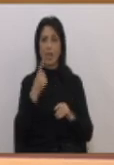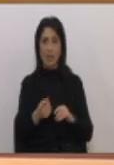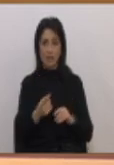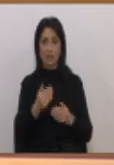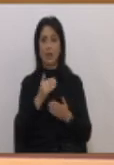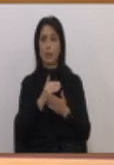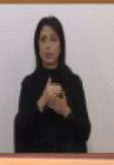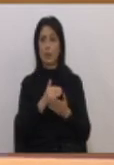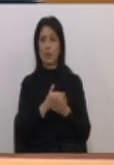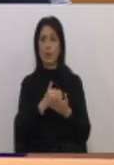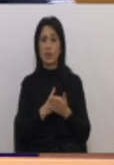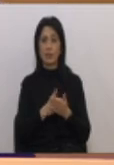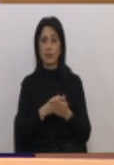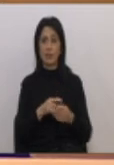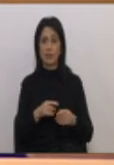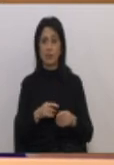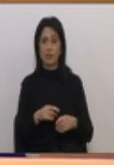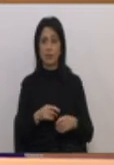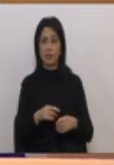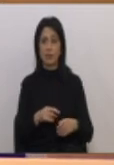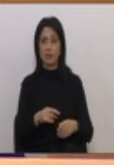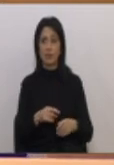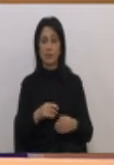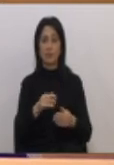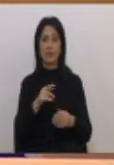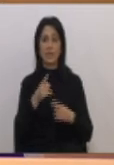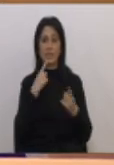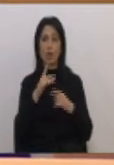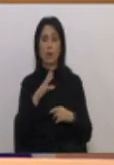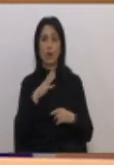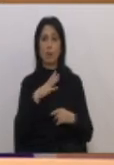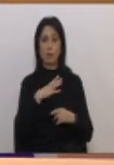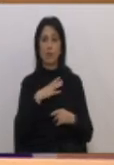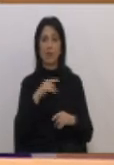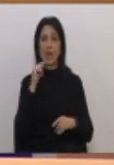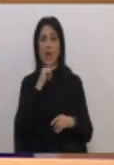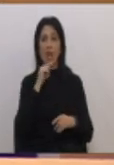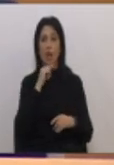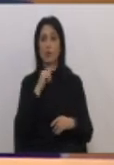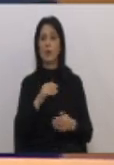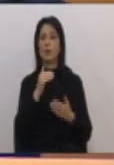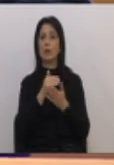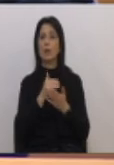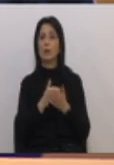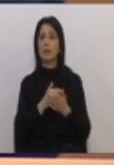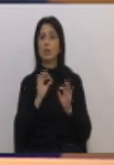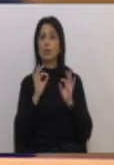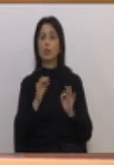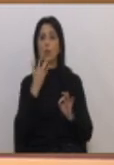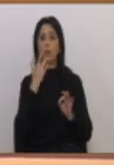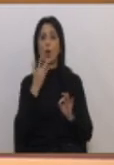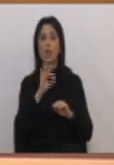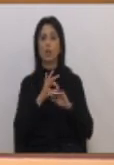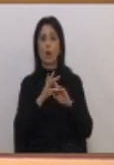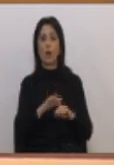meure. Aki co Aki ho saubari economic azi da gamotsuebze. Mem gonia ro sor politica